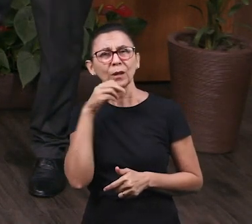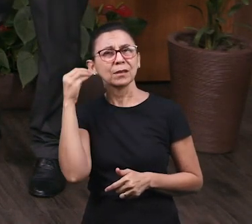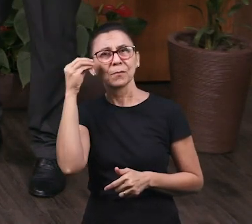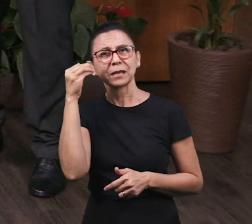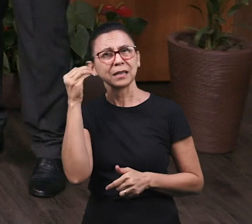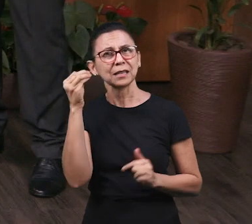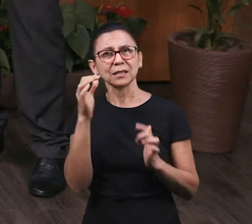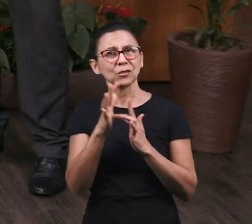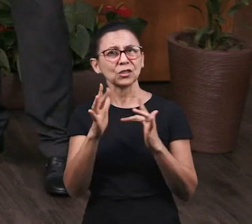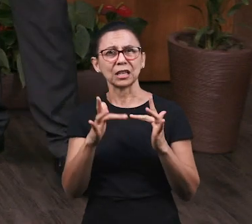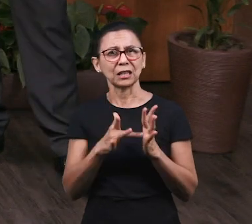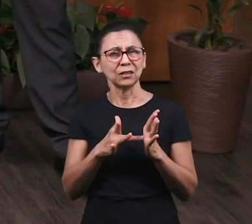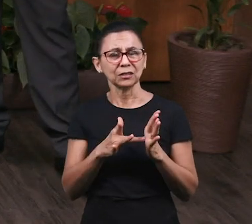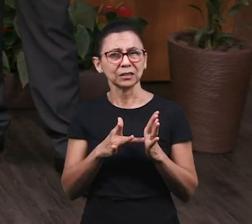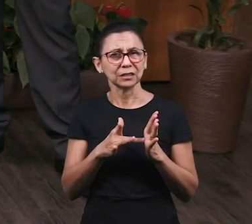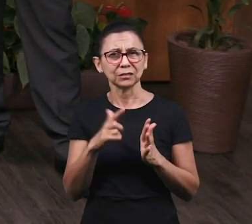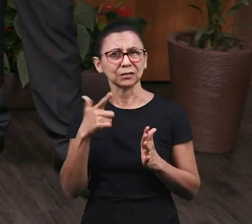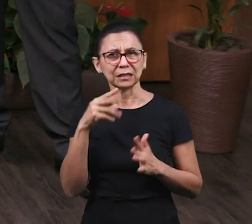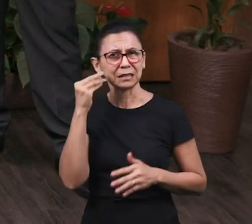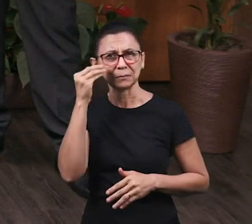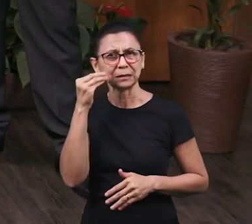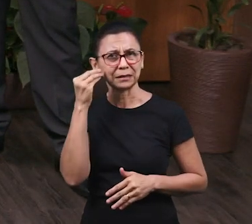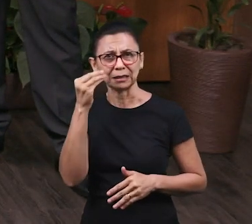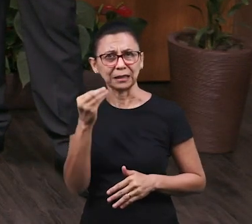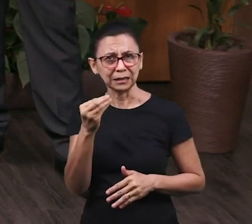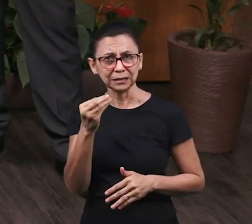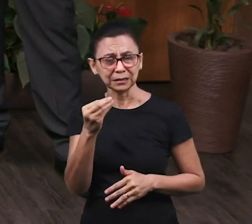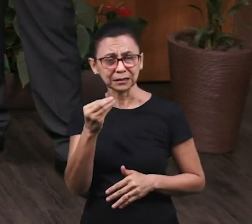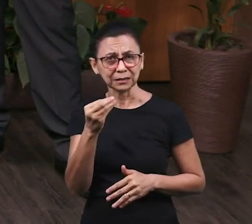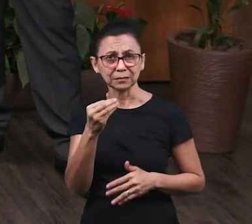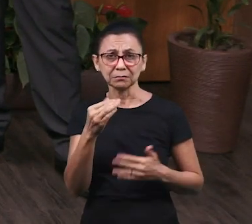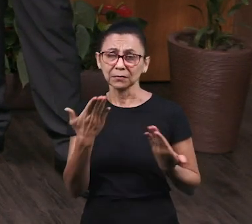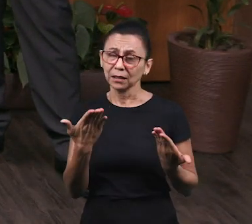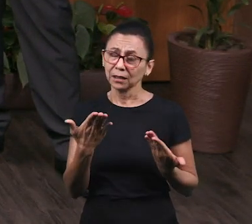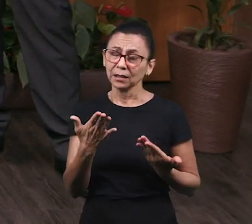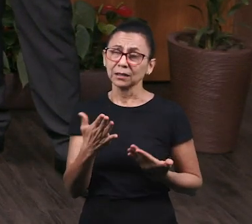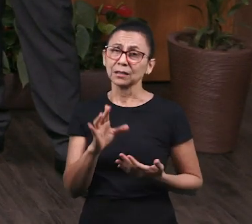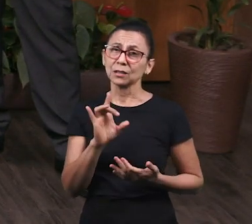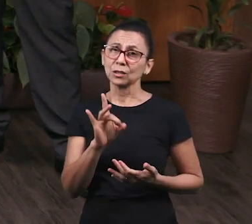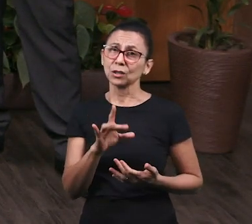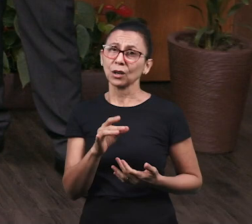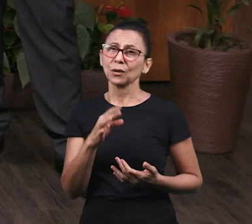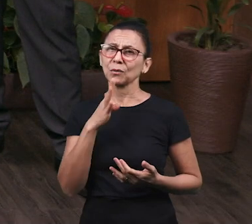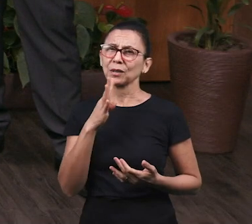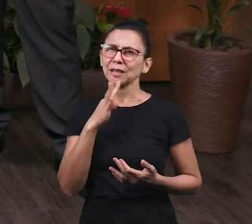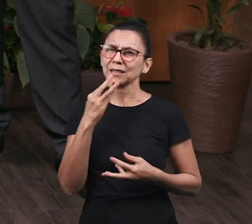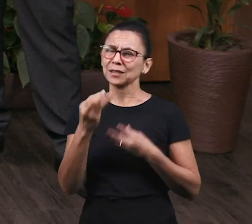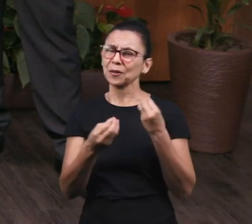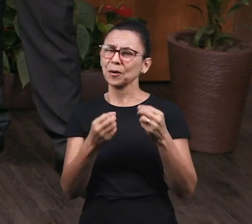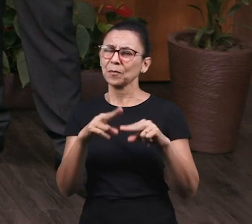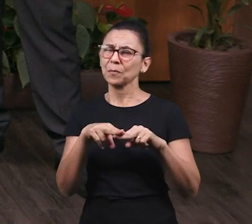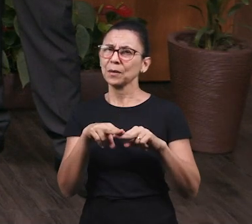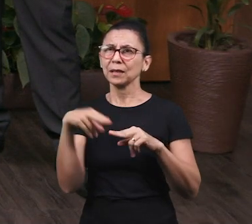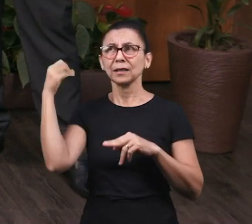qui n'est pas encore entré dans le tabernacle prophétique de Dieu, parce que on peut voir cela seulement par la révélation, il